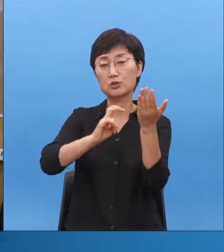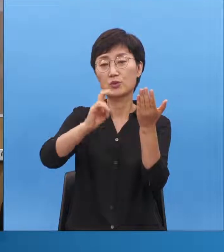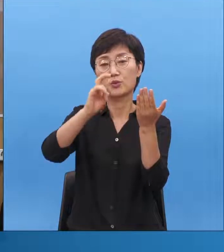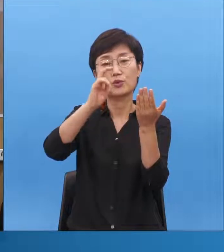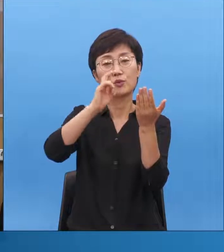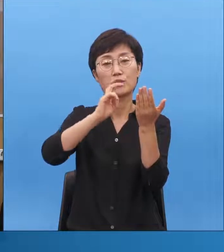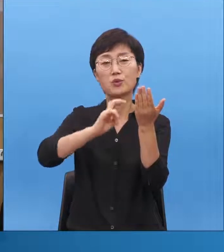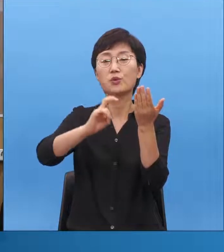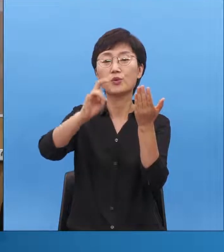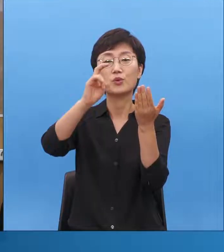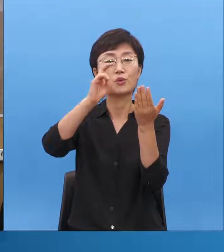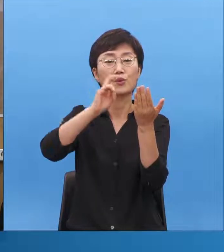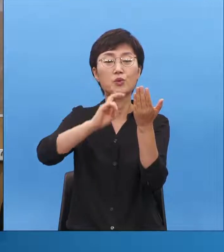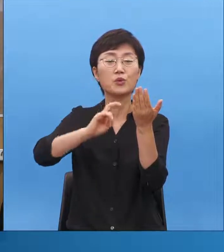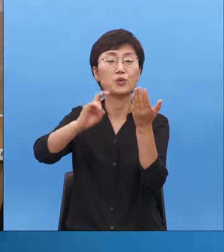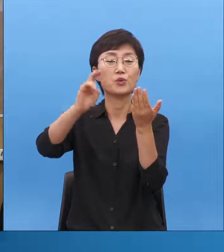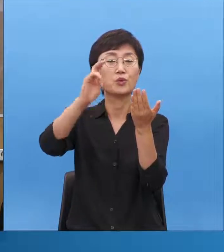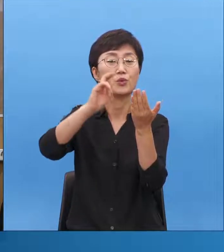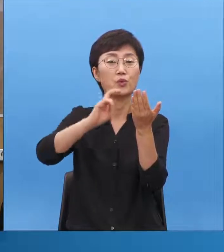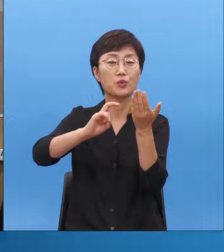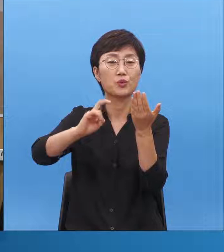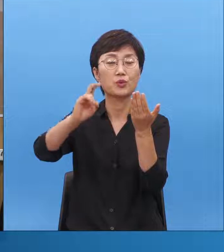이것이 나의